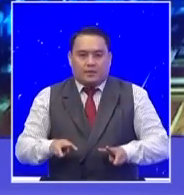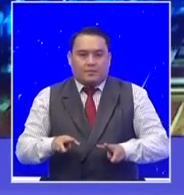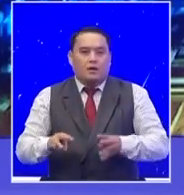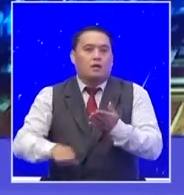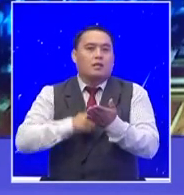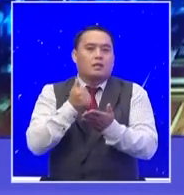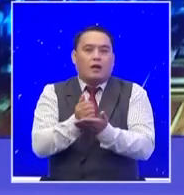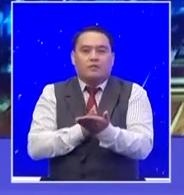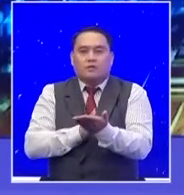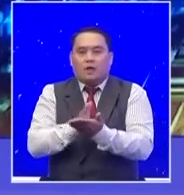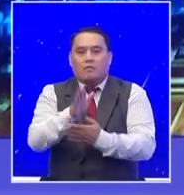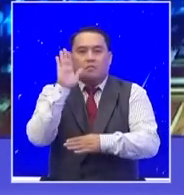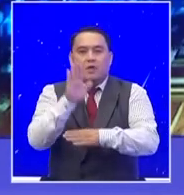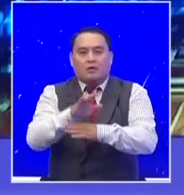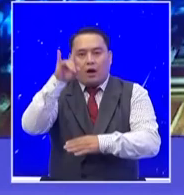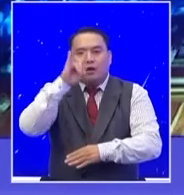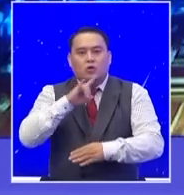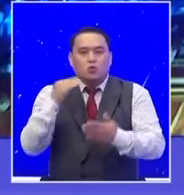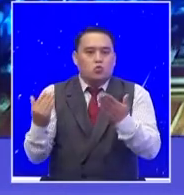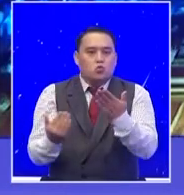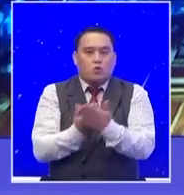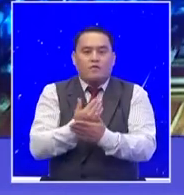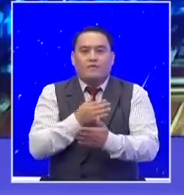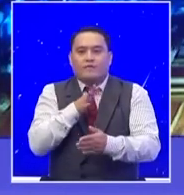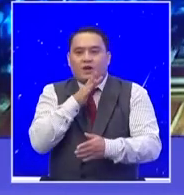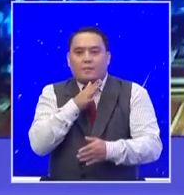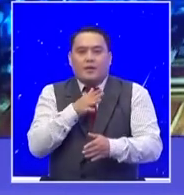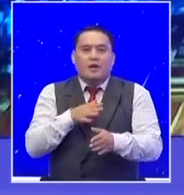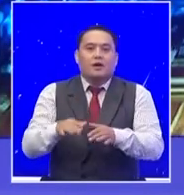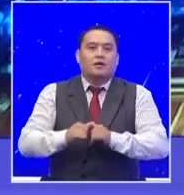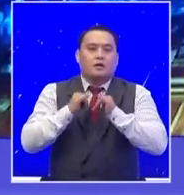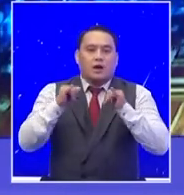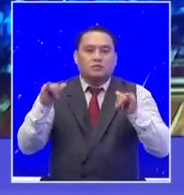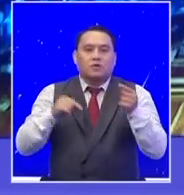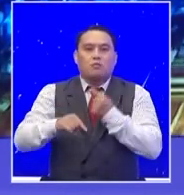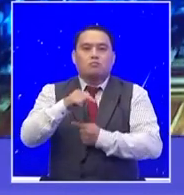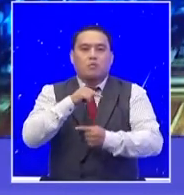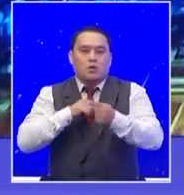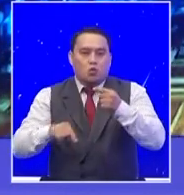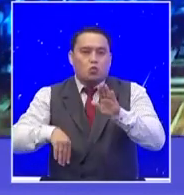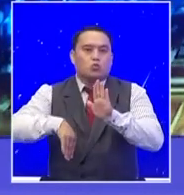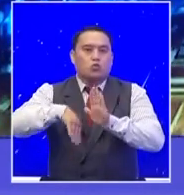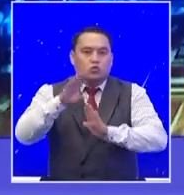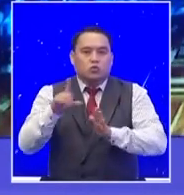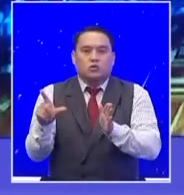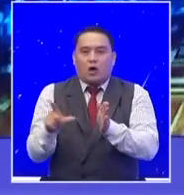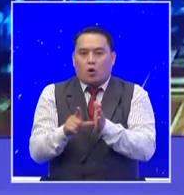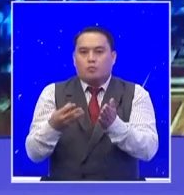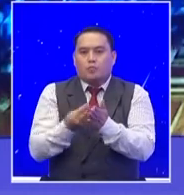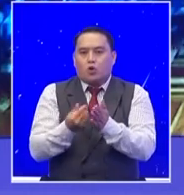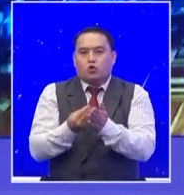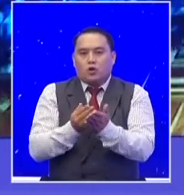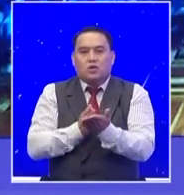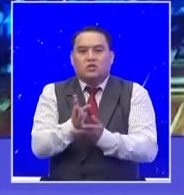Основными направлениями послания «Казахстан в новой реальности. Время действий» стали развитие предпринимательства, совершенствование налогово-бюджетной